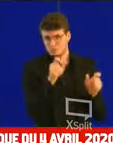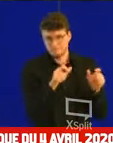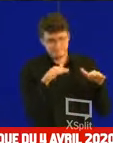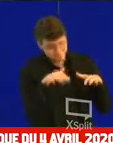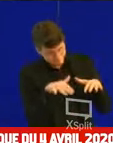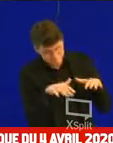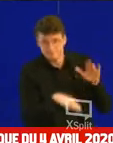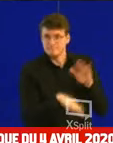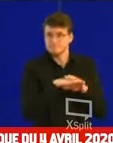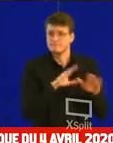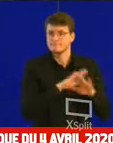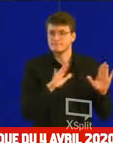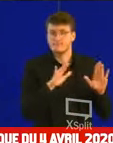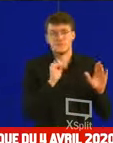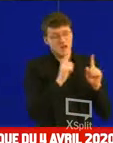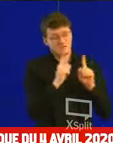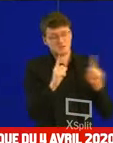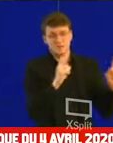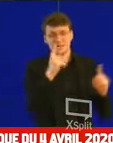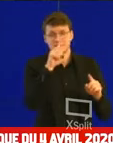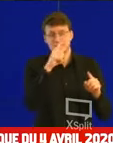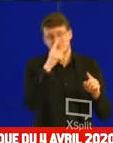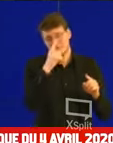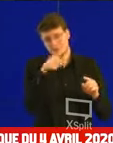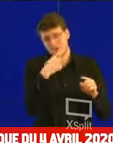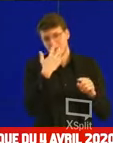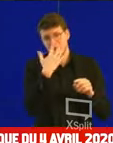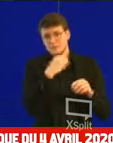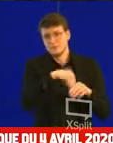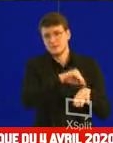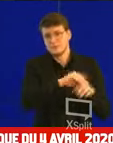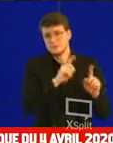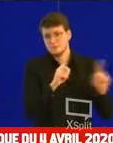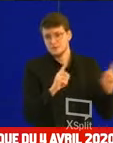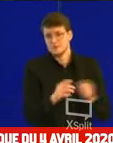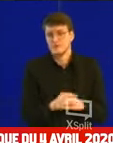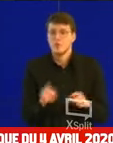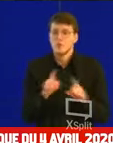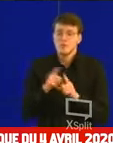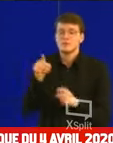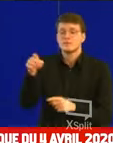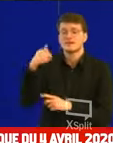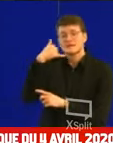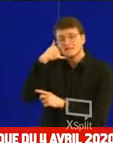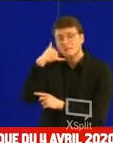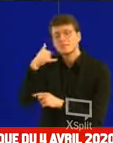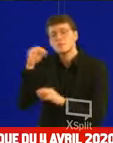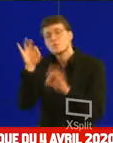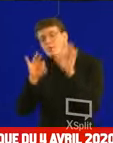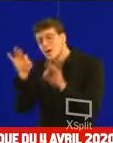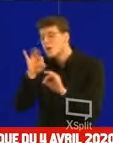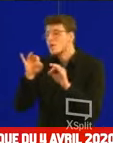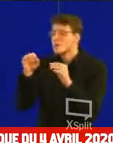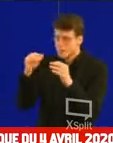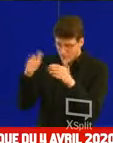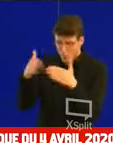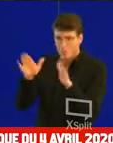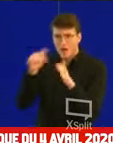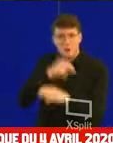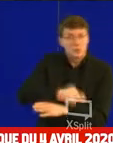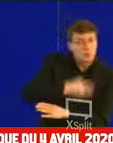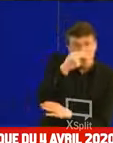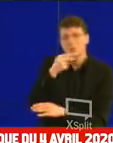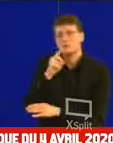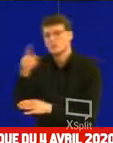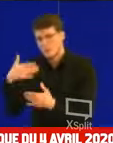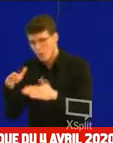opéré ce monde un coup dur au prix fort notre vol en ce moment un compte petit retour at elle dit un kopeck